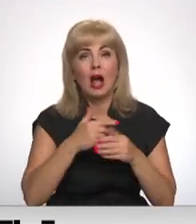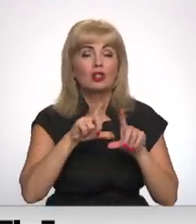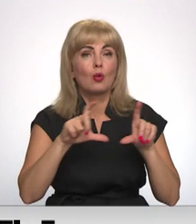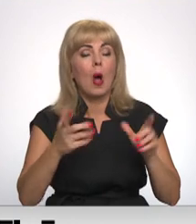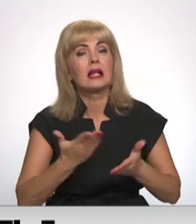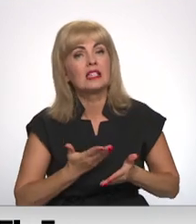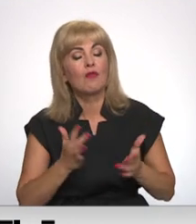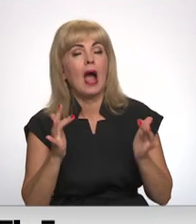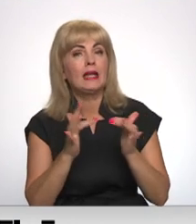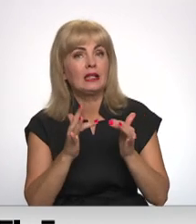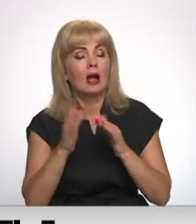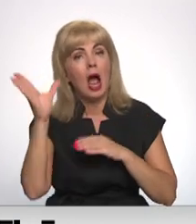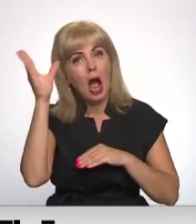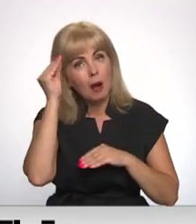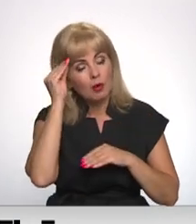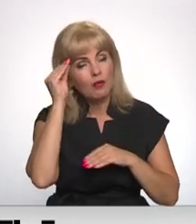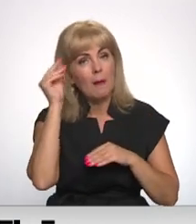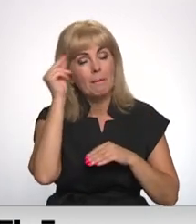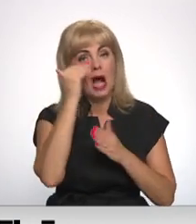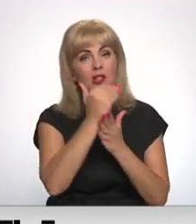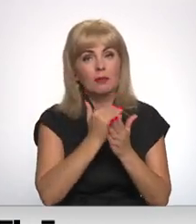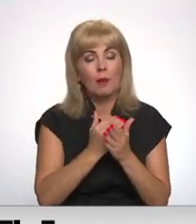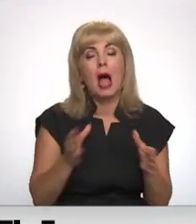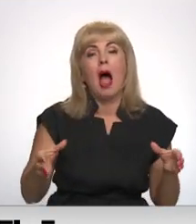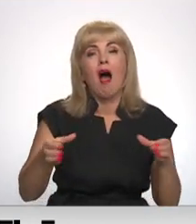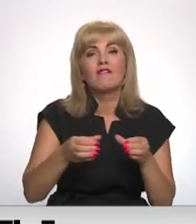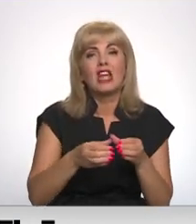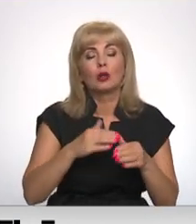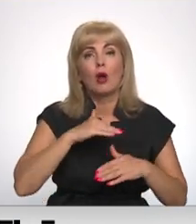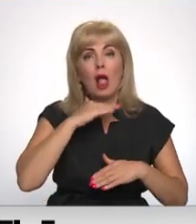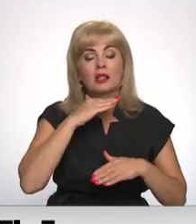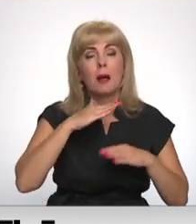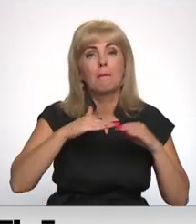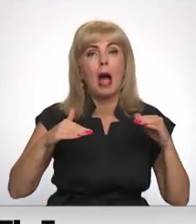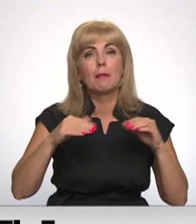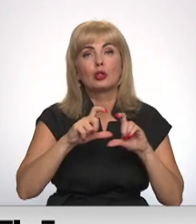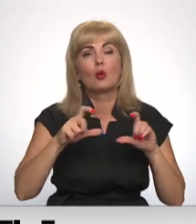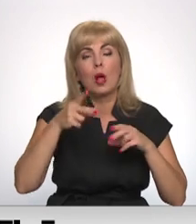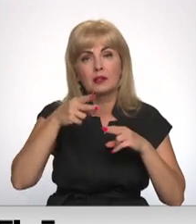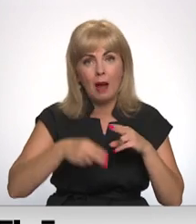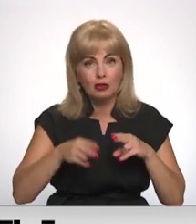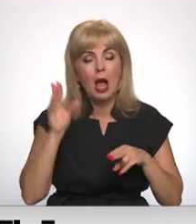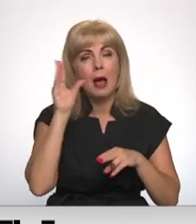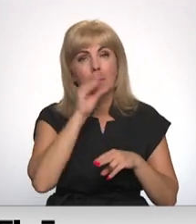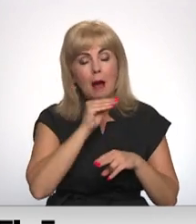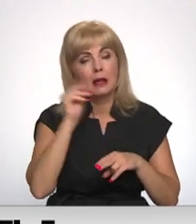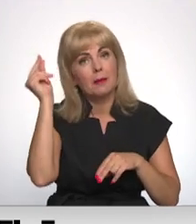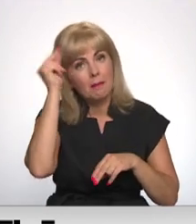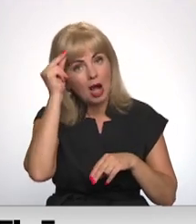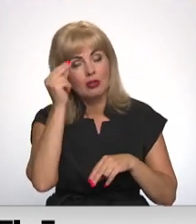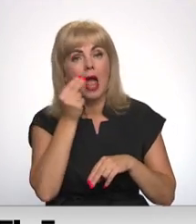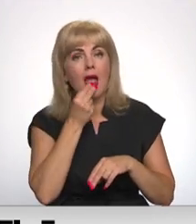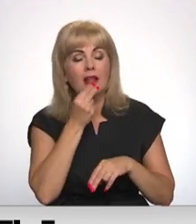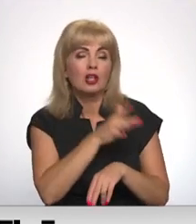dzīvo internātā, apgūv mācību programmu apvienotās klasēs, bet pēc pamatskolas beigšanas šeit bija papildus iespēja iegūt ēdināšanas